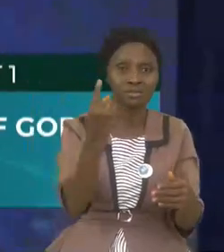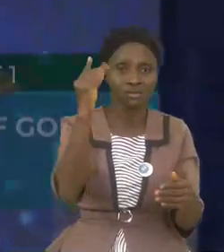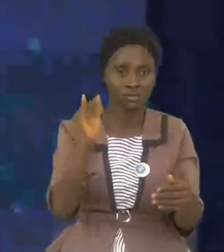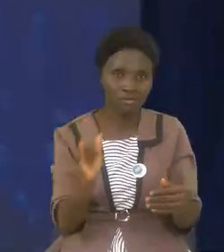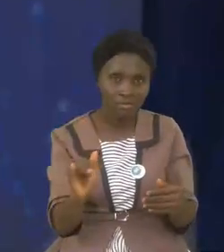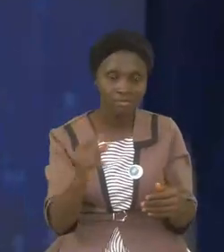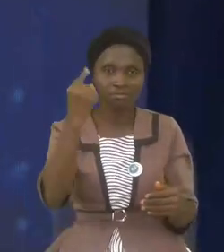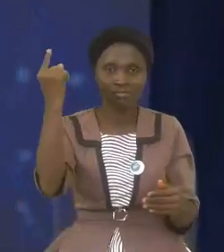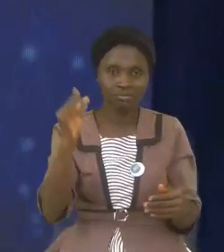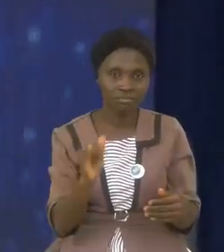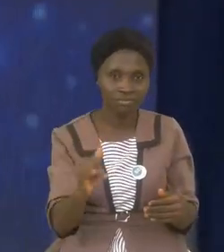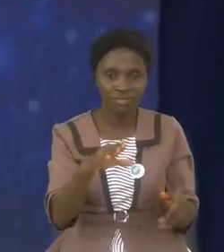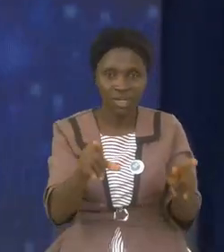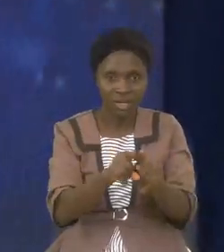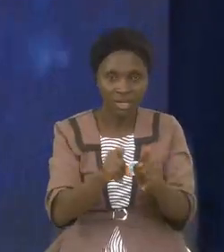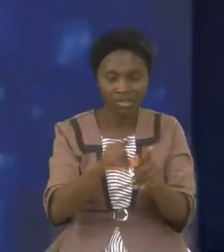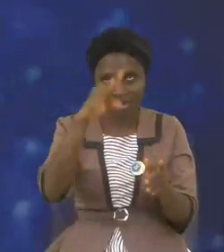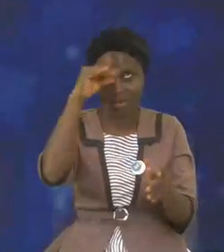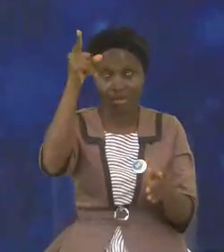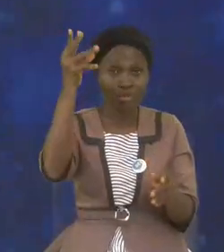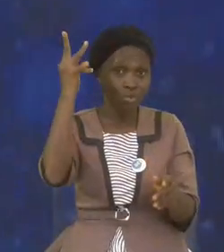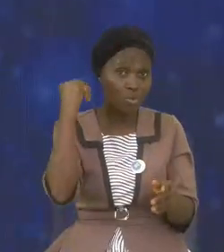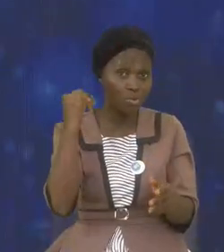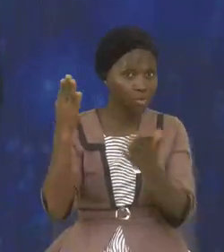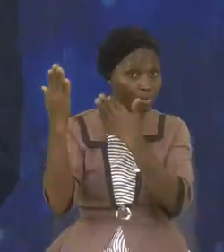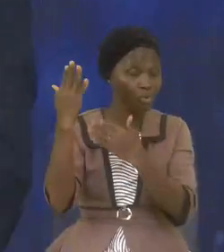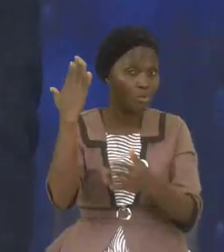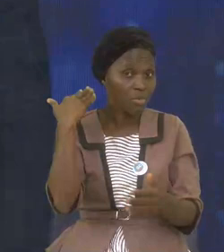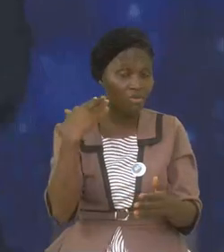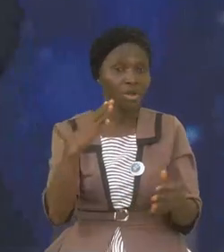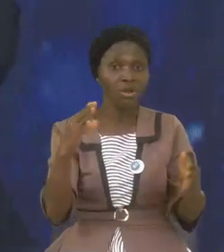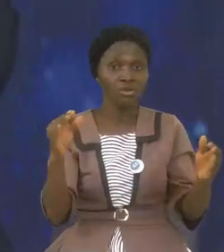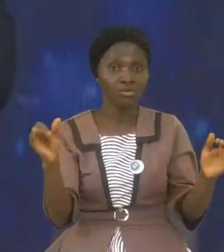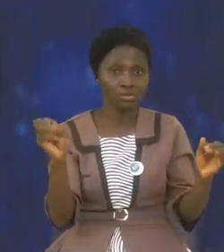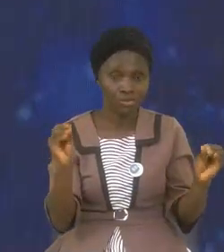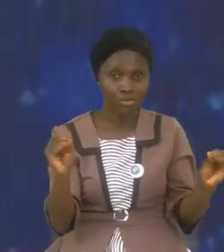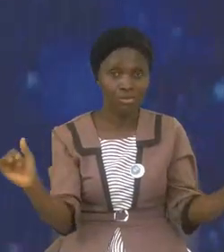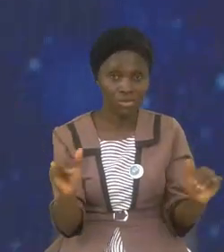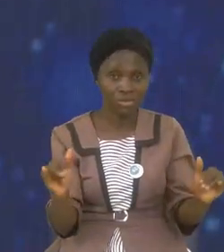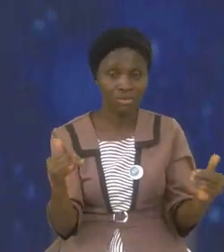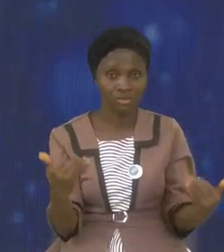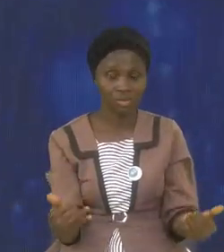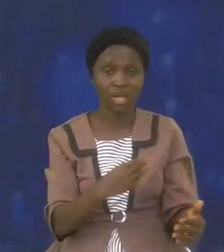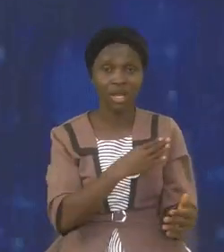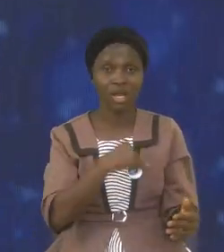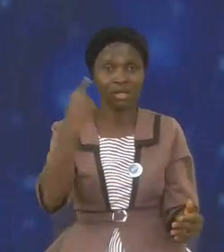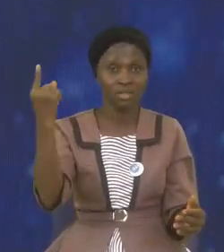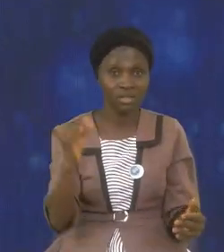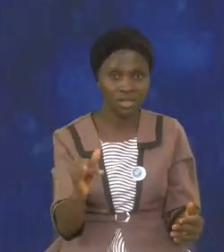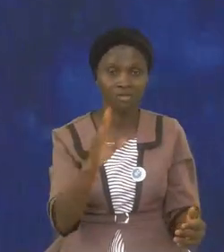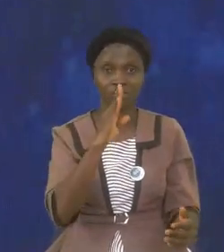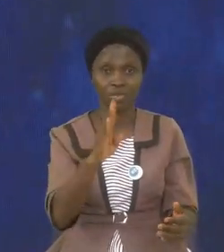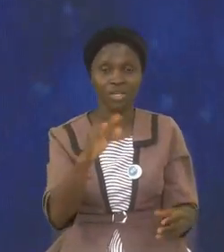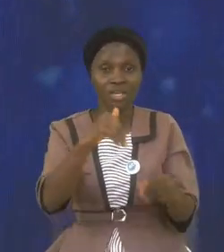du ciel, est éternel. Il est pour toujours. Comme il était, ainsi il est,